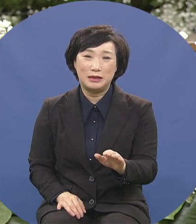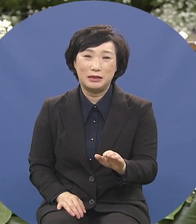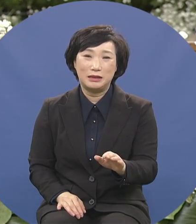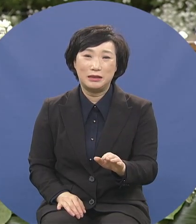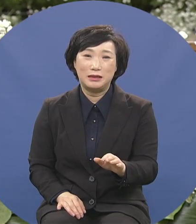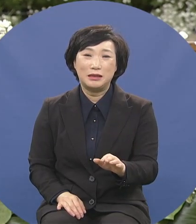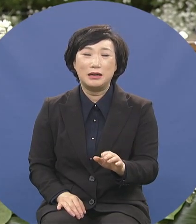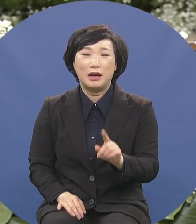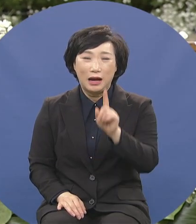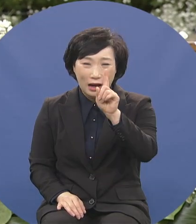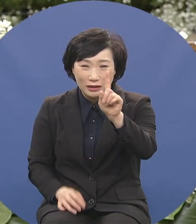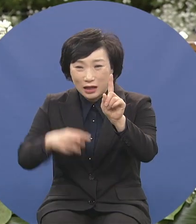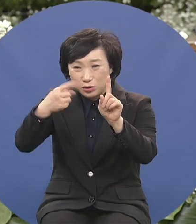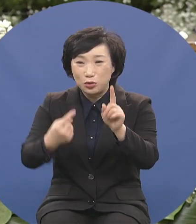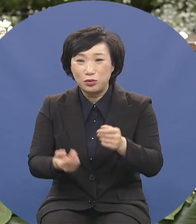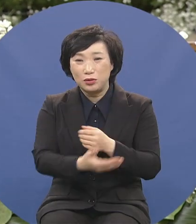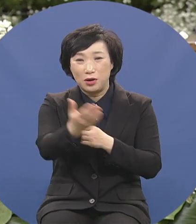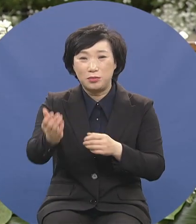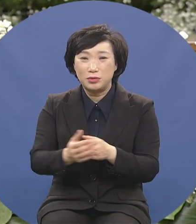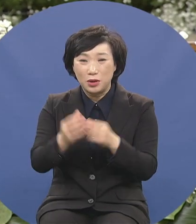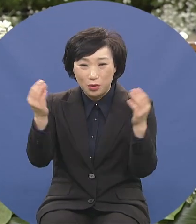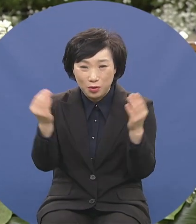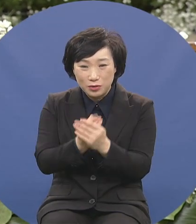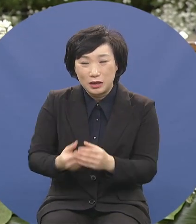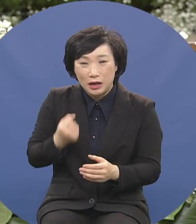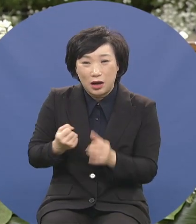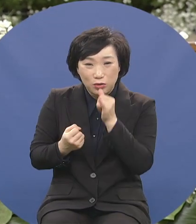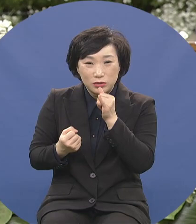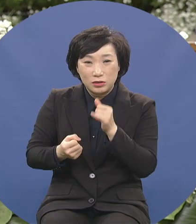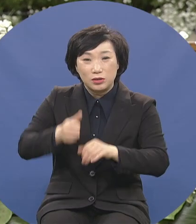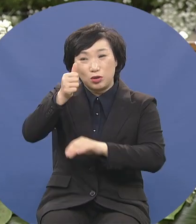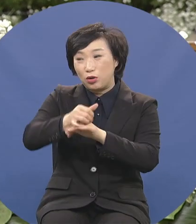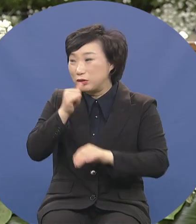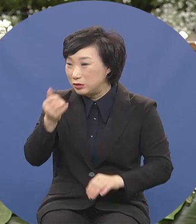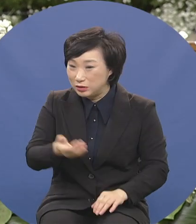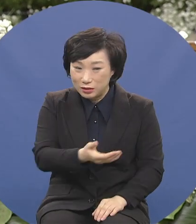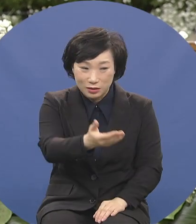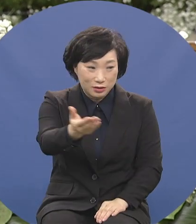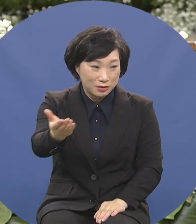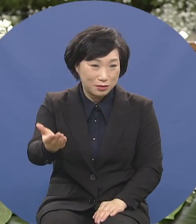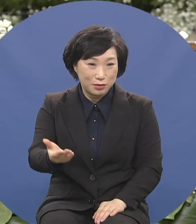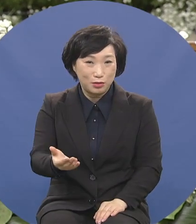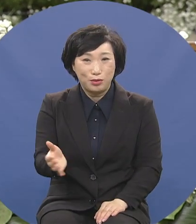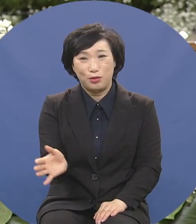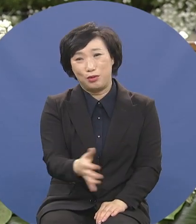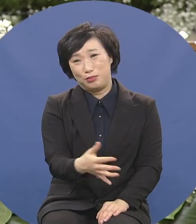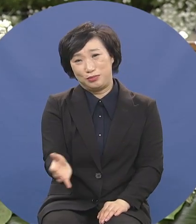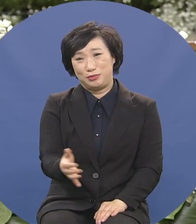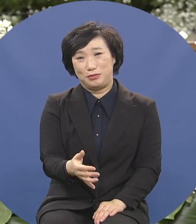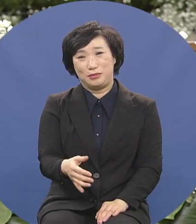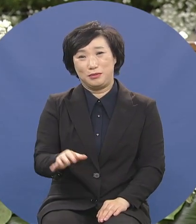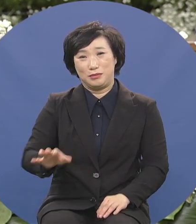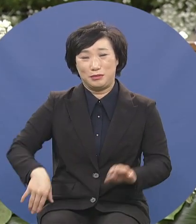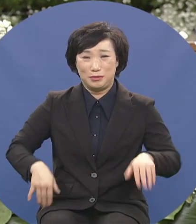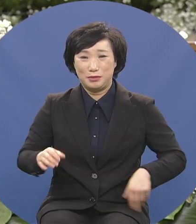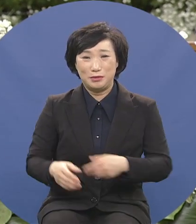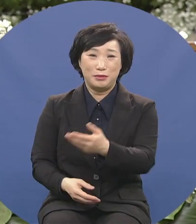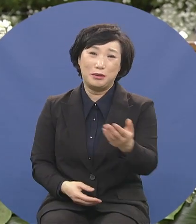단 한 가지라도 온전히 가지고 있는 작품이 있느냐? 없다 이 말이오. 응?